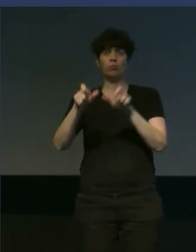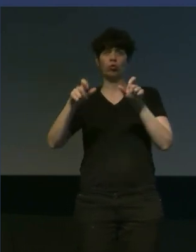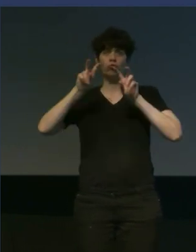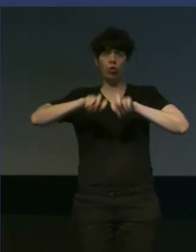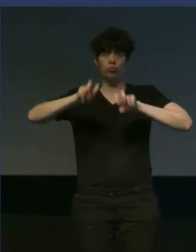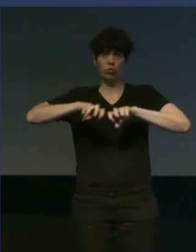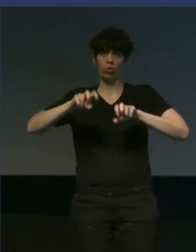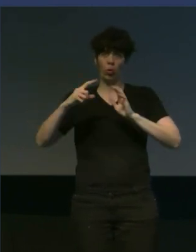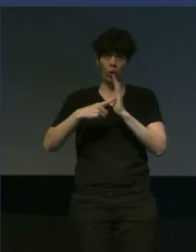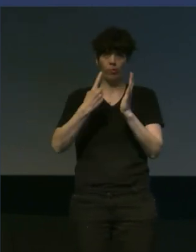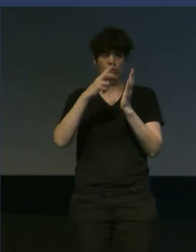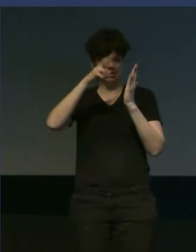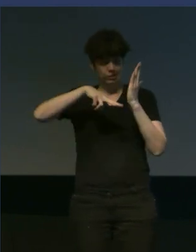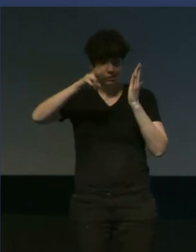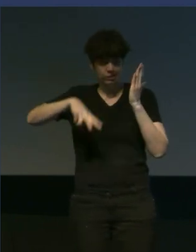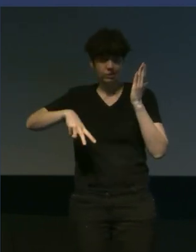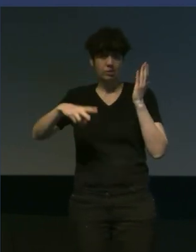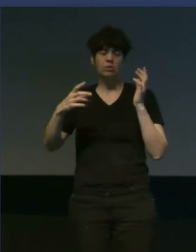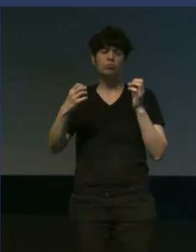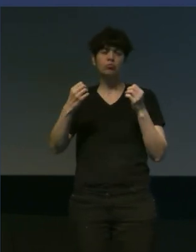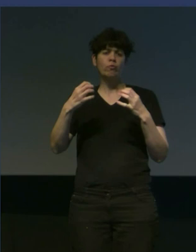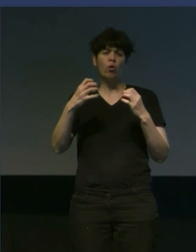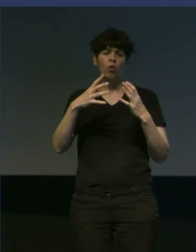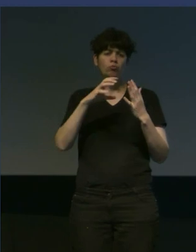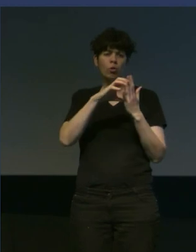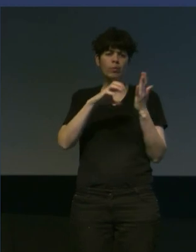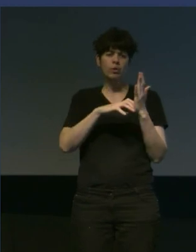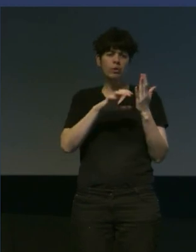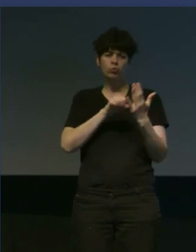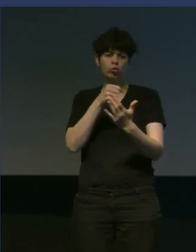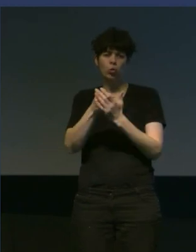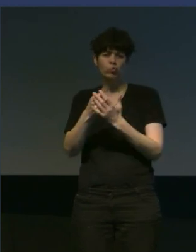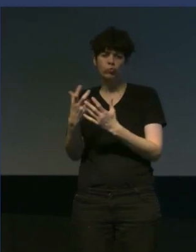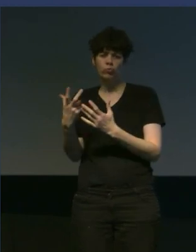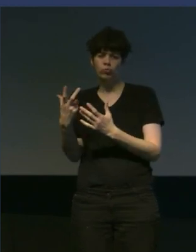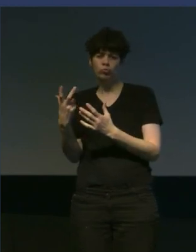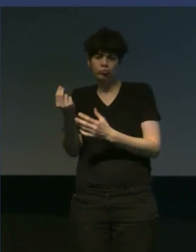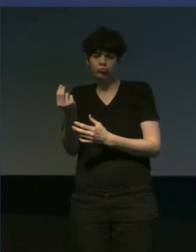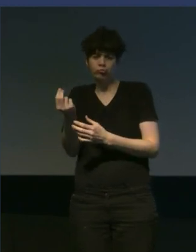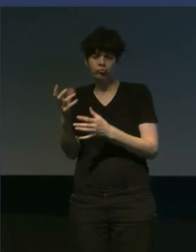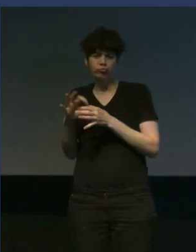Donc souvent, il y a les mêmes d'un chapitre à l'autre qui ont collaboré, mais il y a